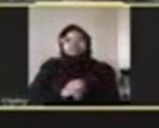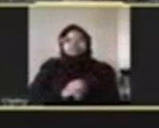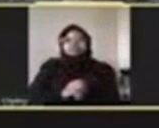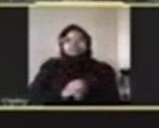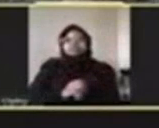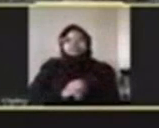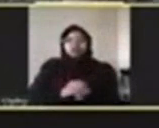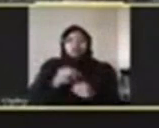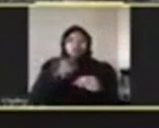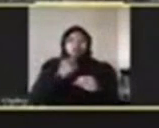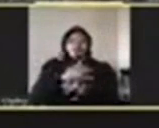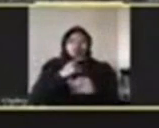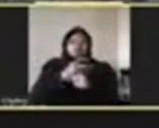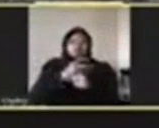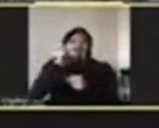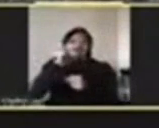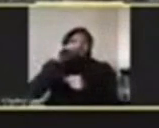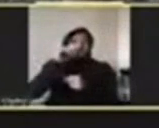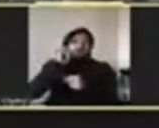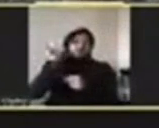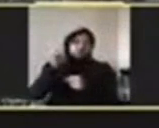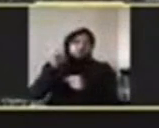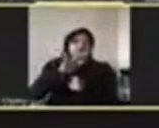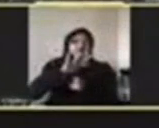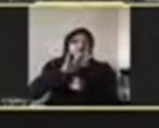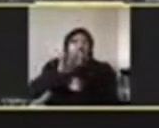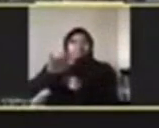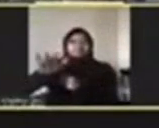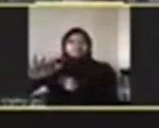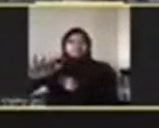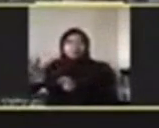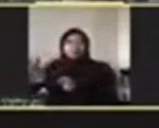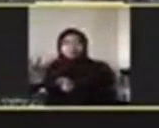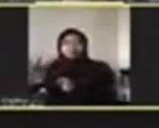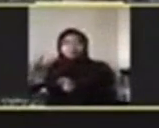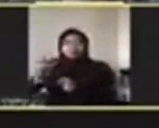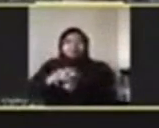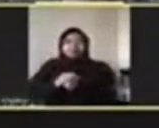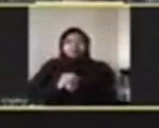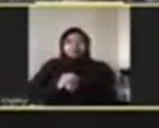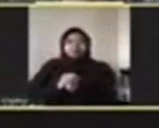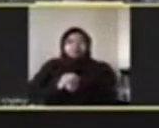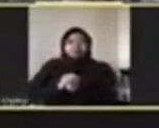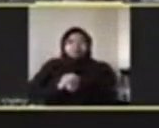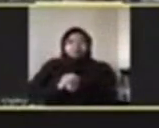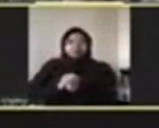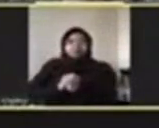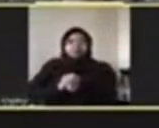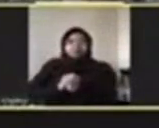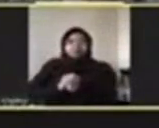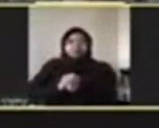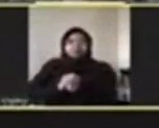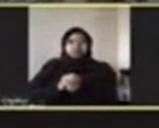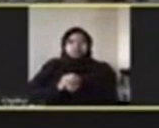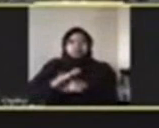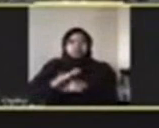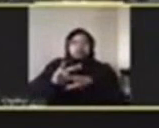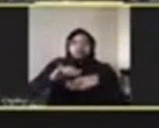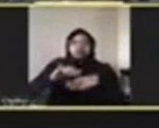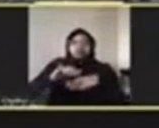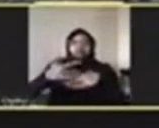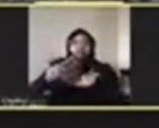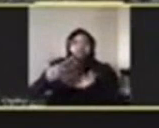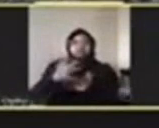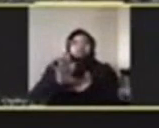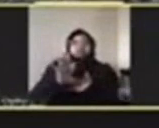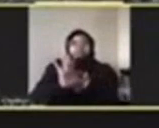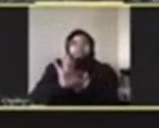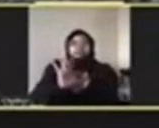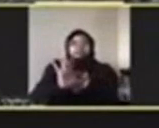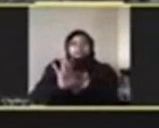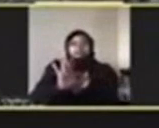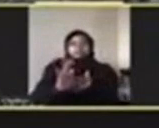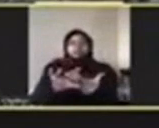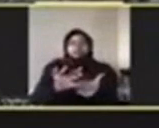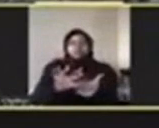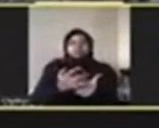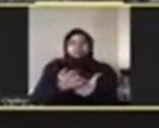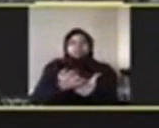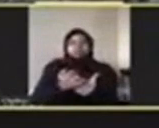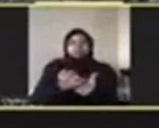guru dengan orang tua hanya 54, guru dengan yang menolak dengan tidak itu hanya 54